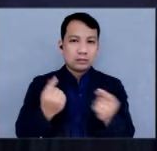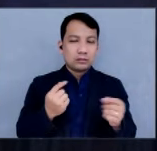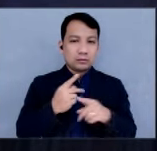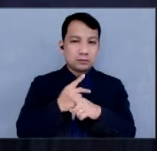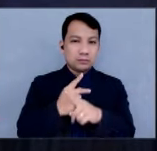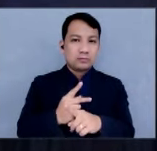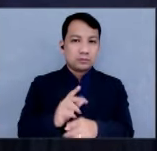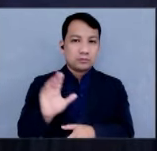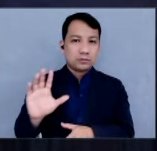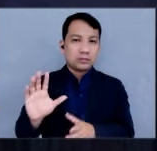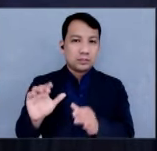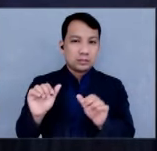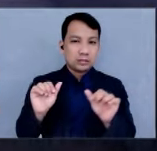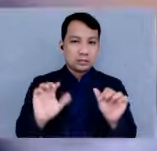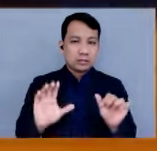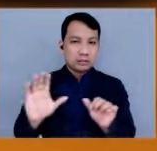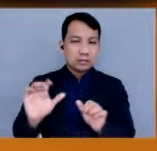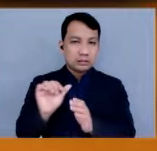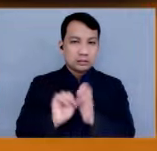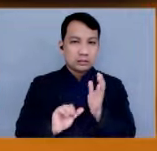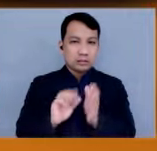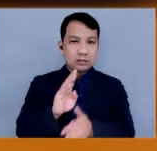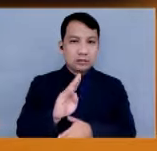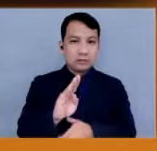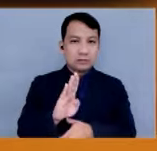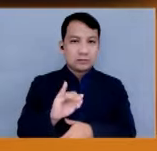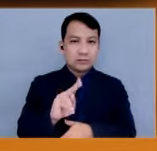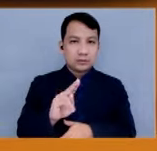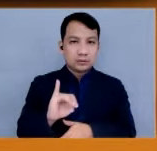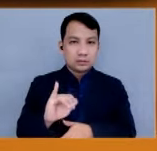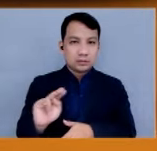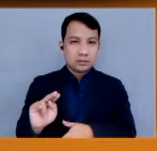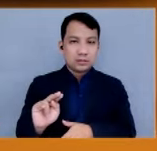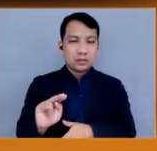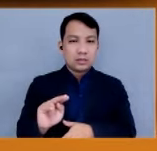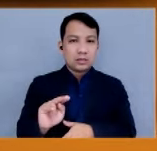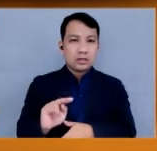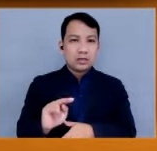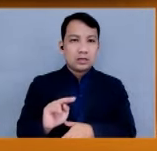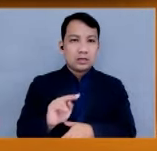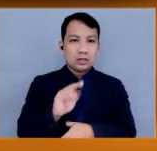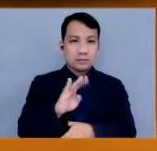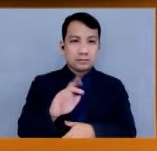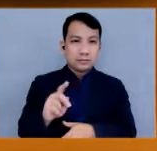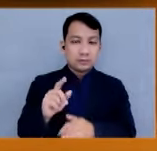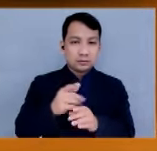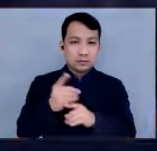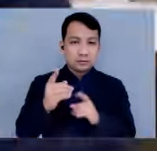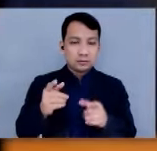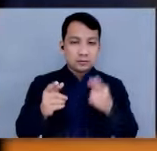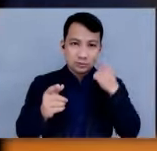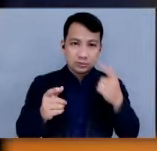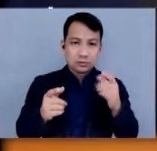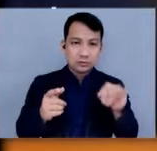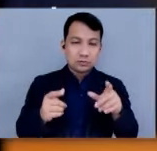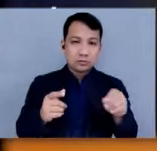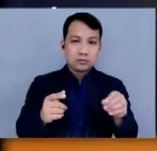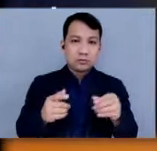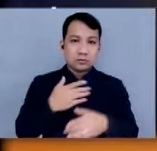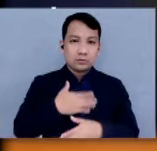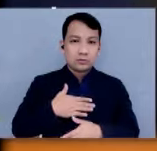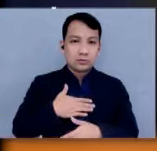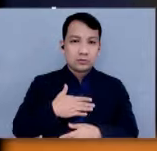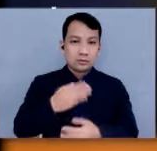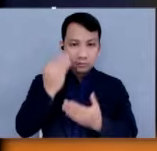para protektahan ang Beanie. May mensahe rin si Star Magic Head Direk Laurenti Diogi tungkol dito. Sana po